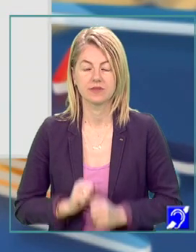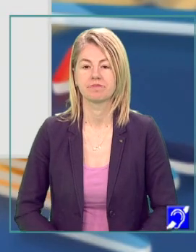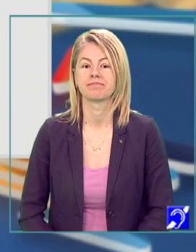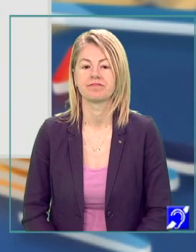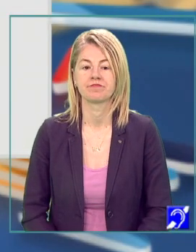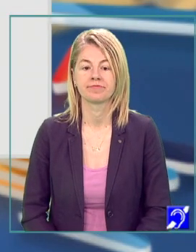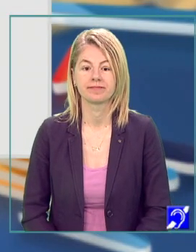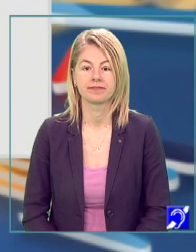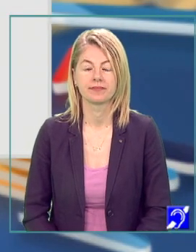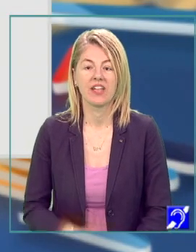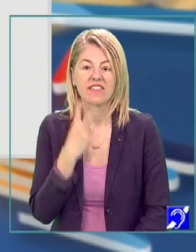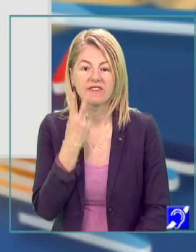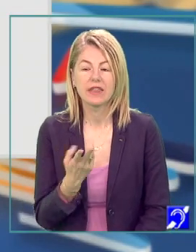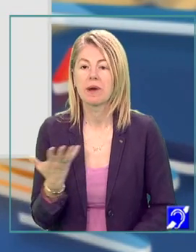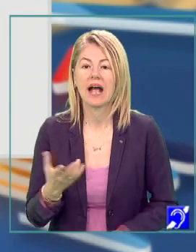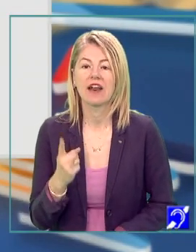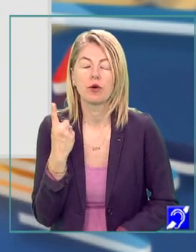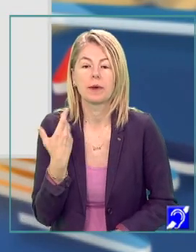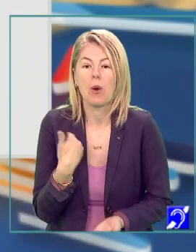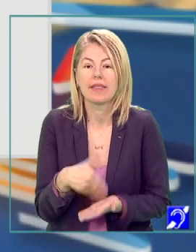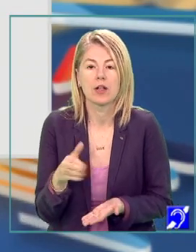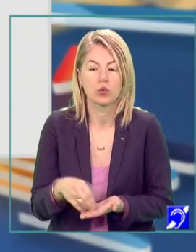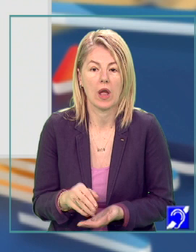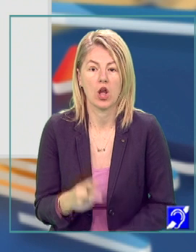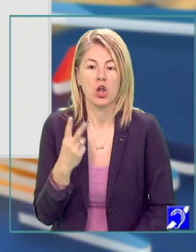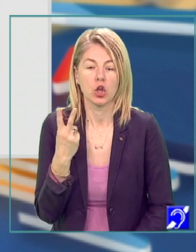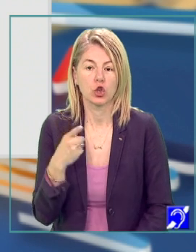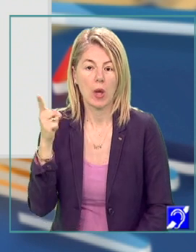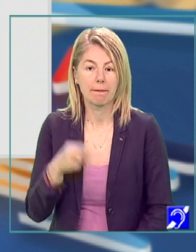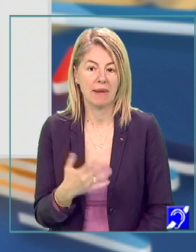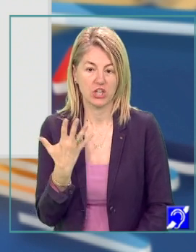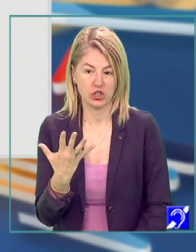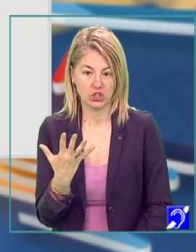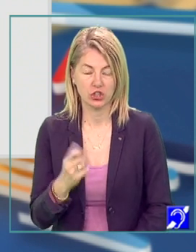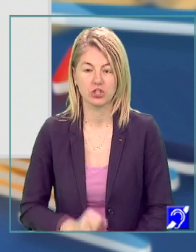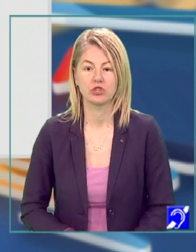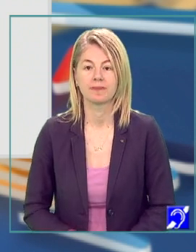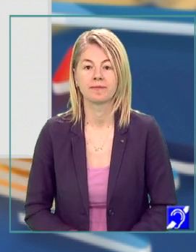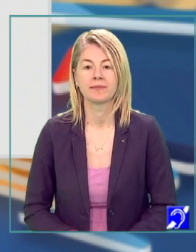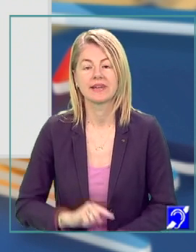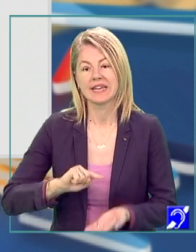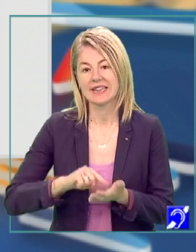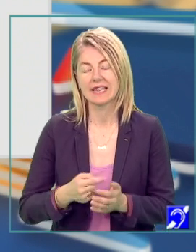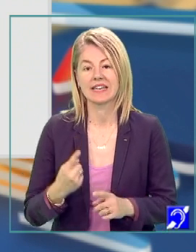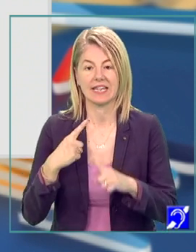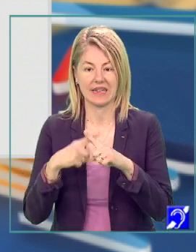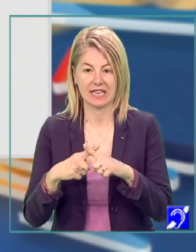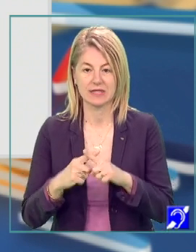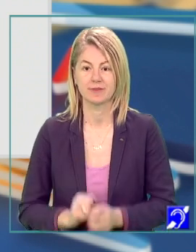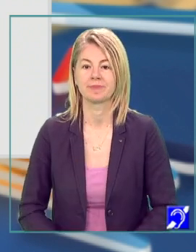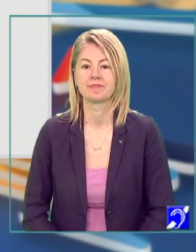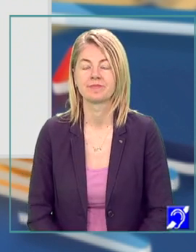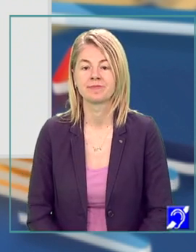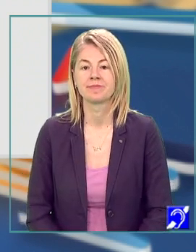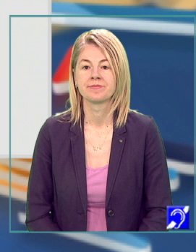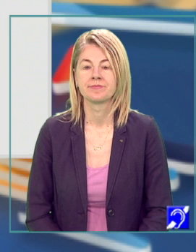X. Vedem care a fost prima cheltuială. Prima cheltuială a fost 2/5 din această